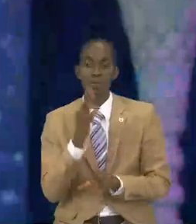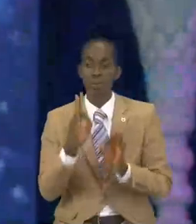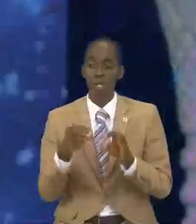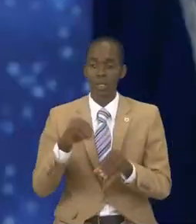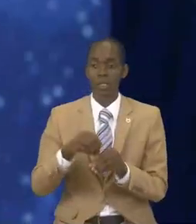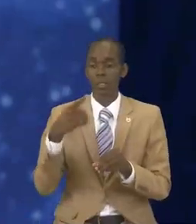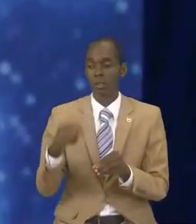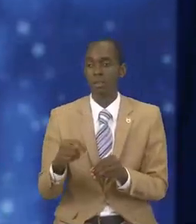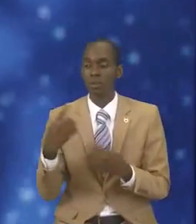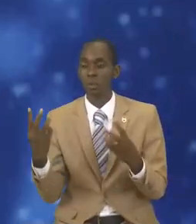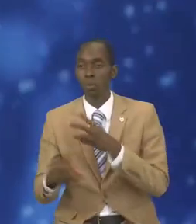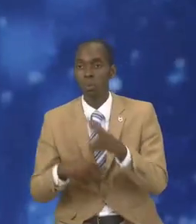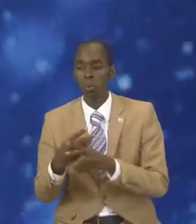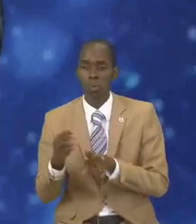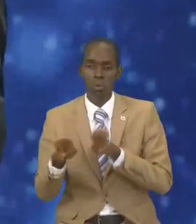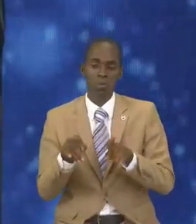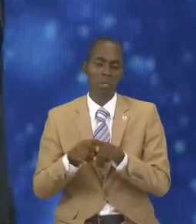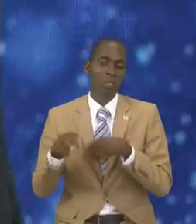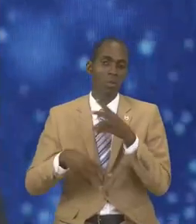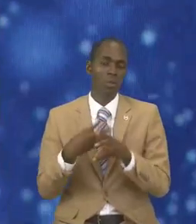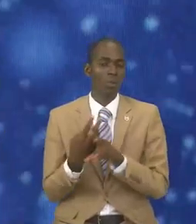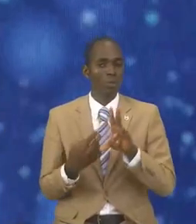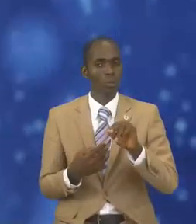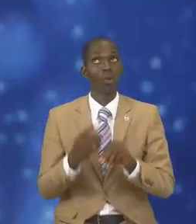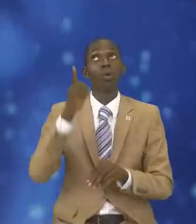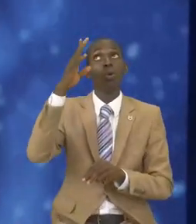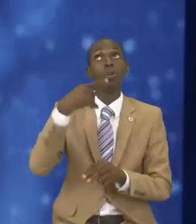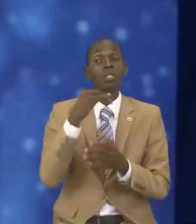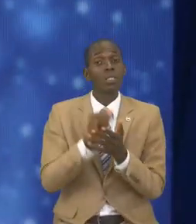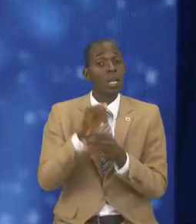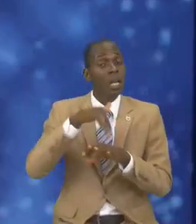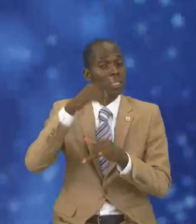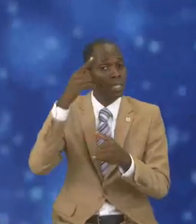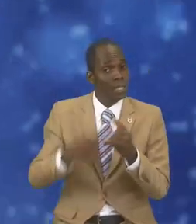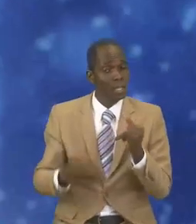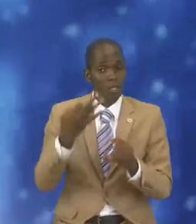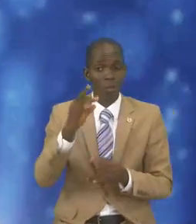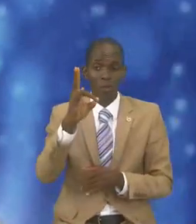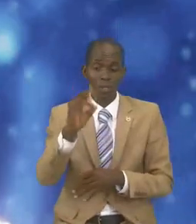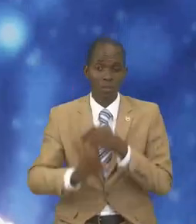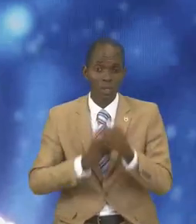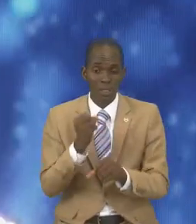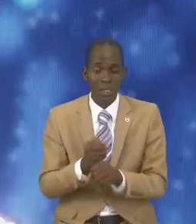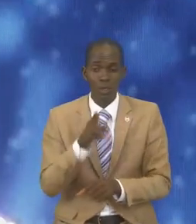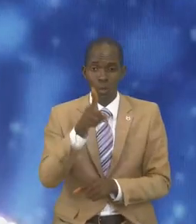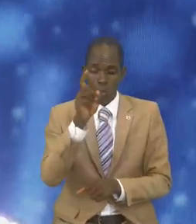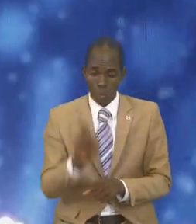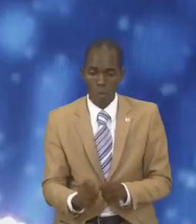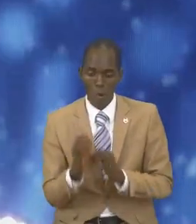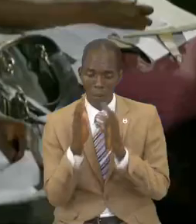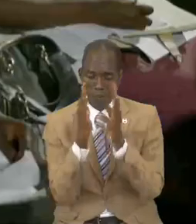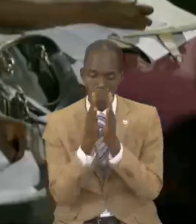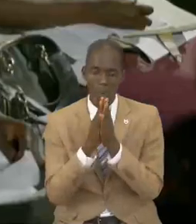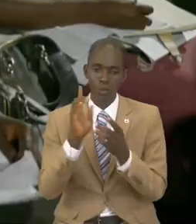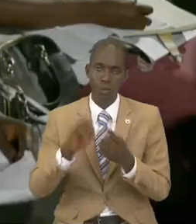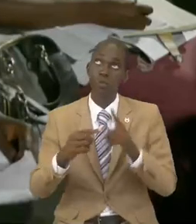par-là. Non, Dieu a dit, à la fin des 70 ans, voici ce que vous devez faire. Vous devez prier